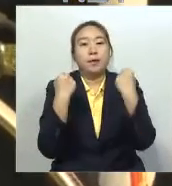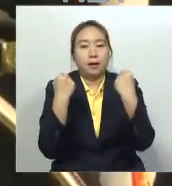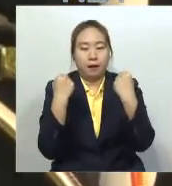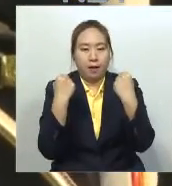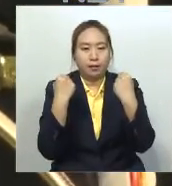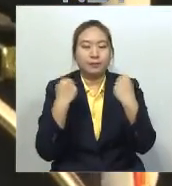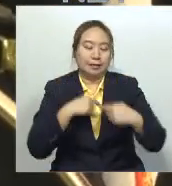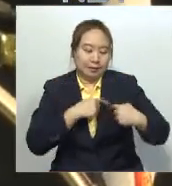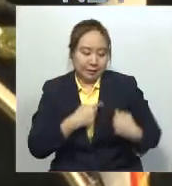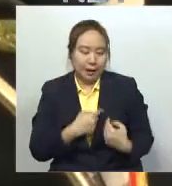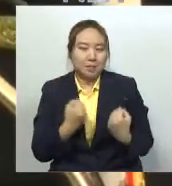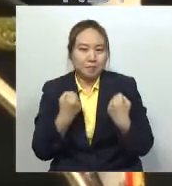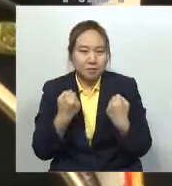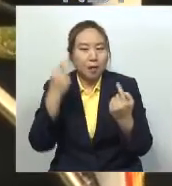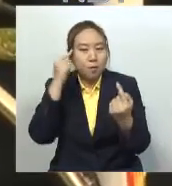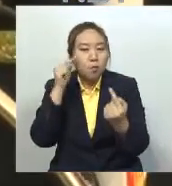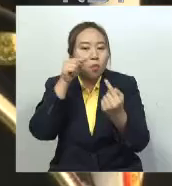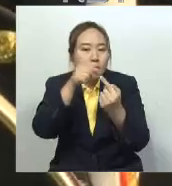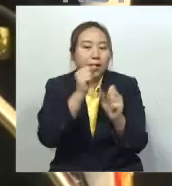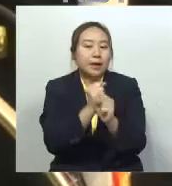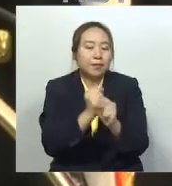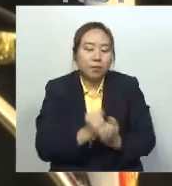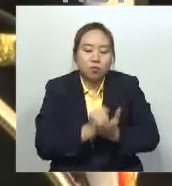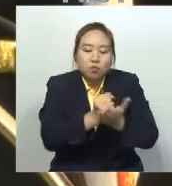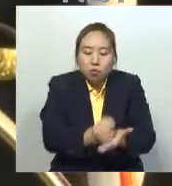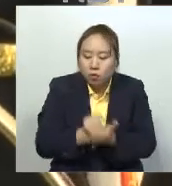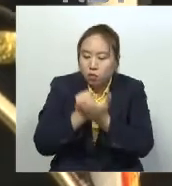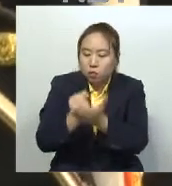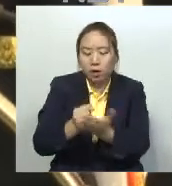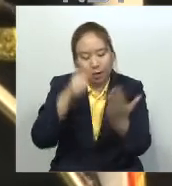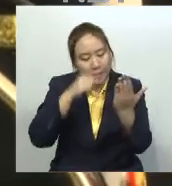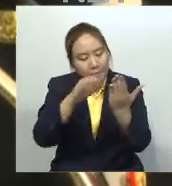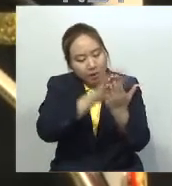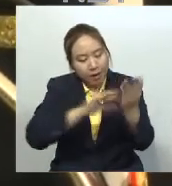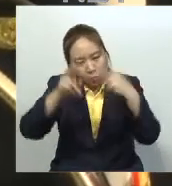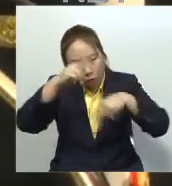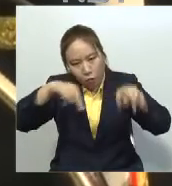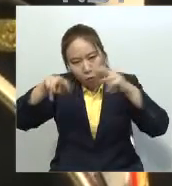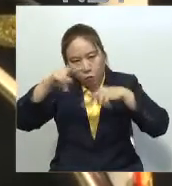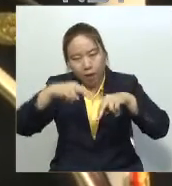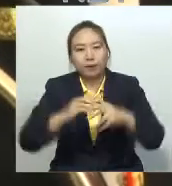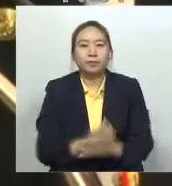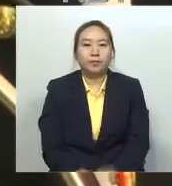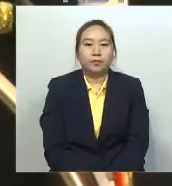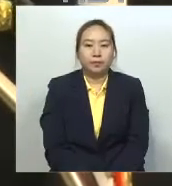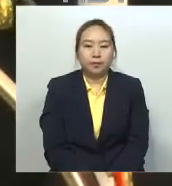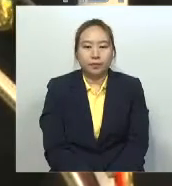ข็งแรงสุขภาพใจที่มุ่งมั่นที่จะทำเพื่อคนอื่นและดูแลชาติบ้านเมืองด้วยความมุ่งมั่น